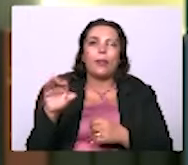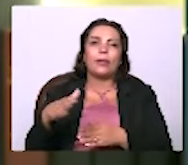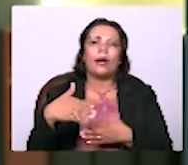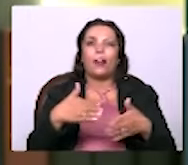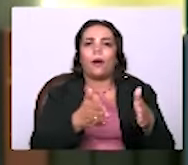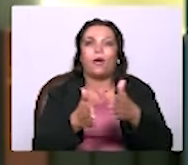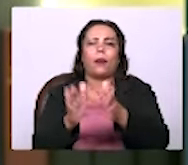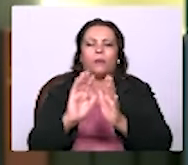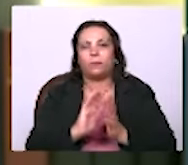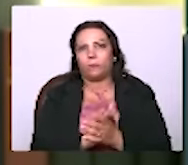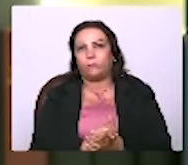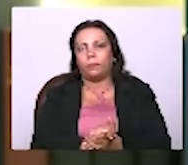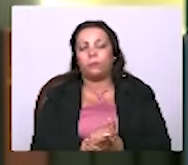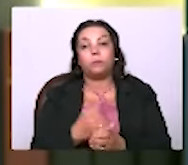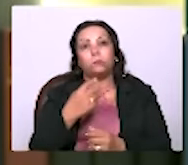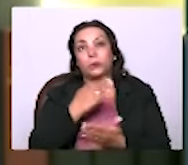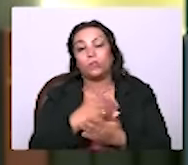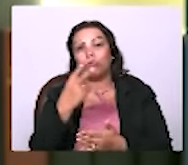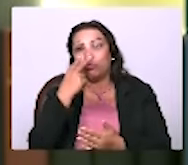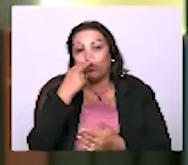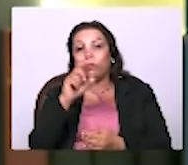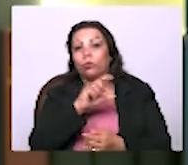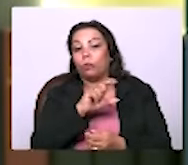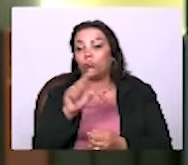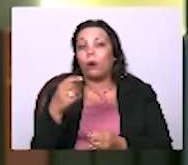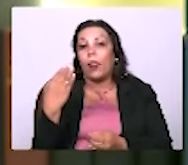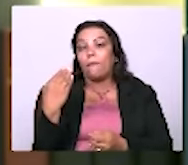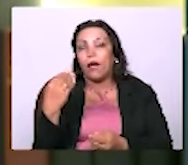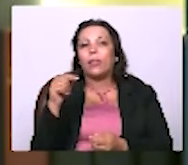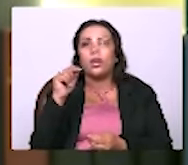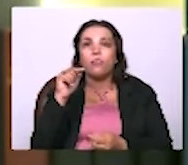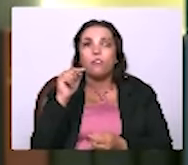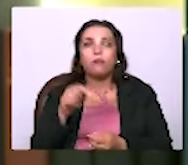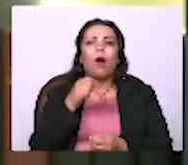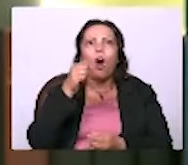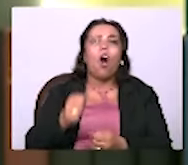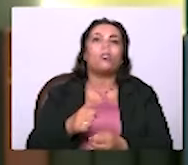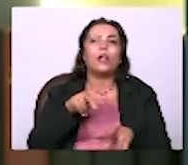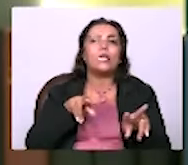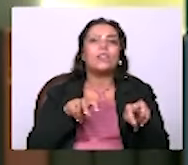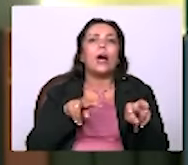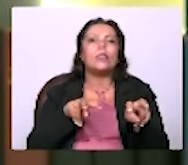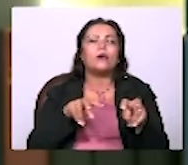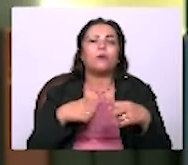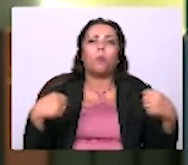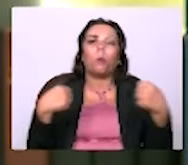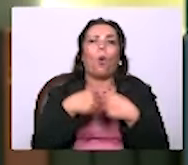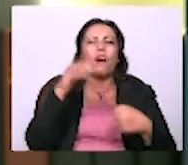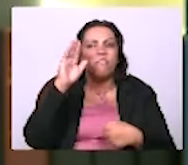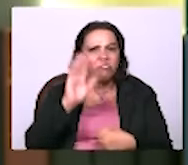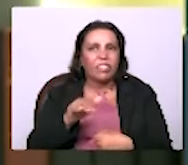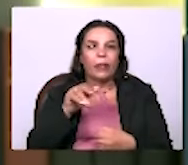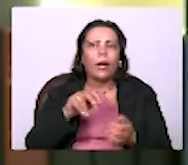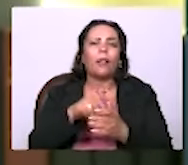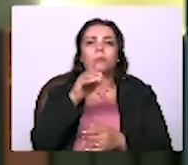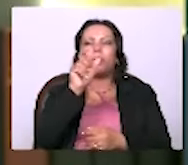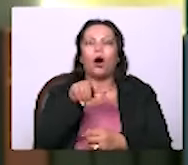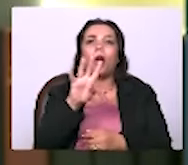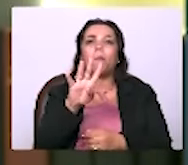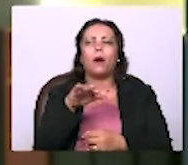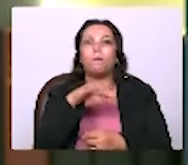وبعدين بنلاقي ان الشهر اللي فات قطارين في الزقازيق ادوا اصطدموا ادوا لوفاه اربعه اشخاص